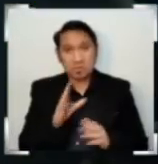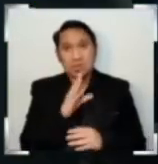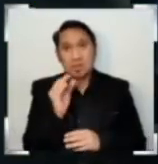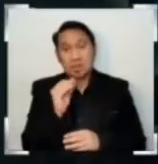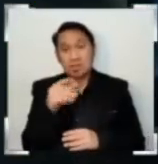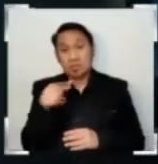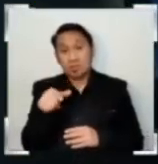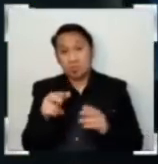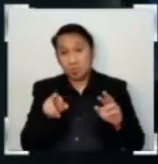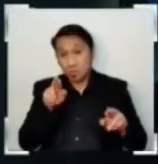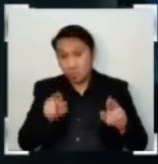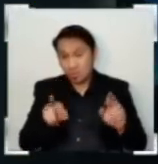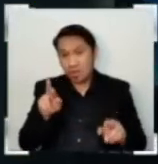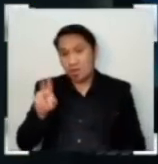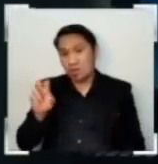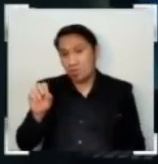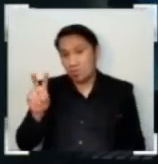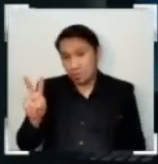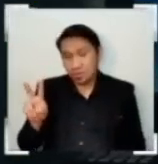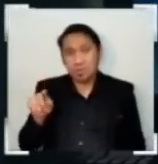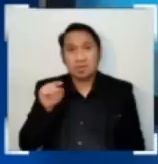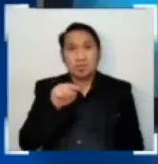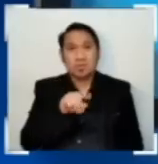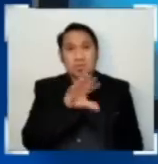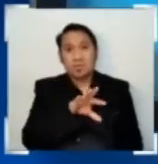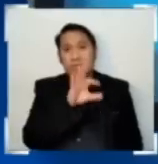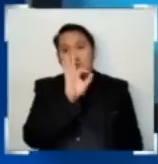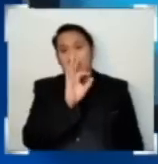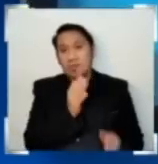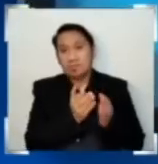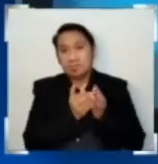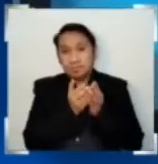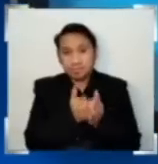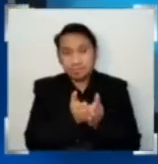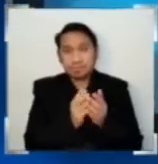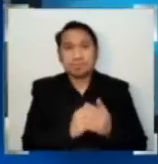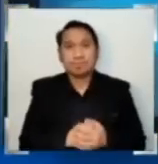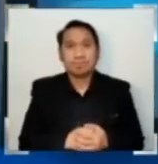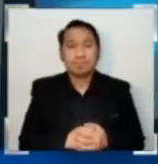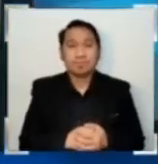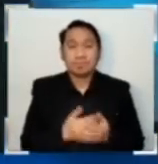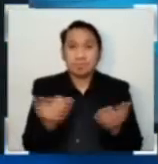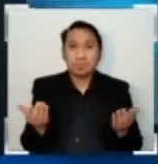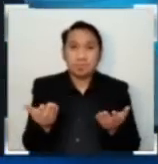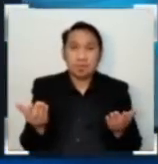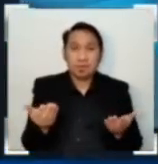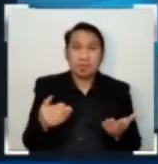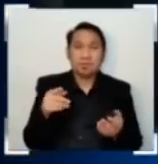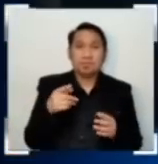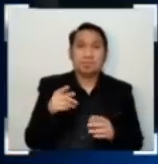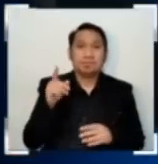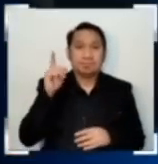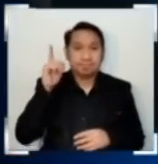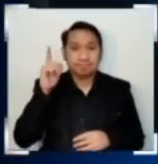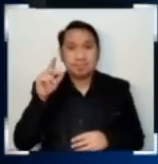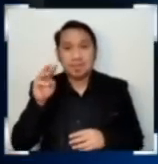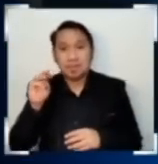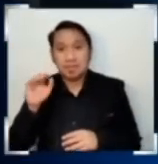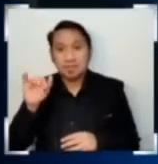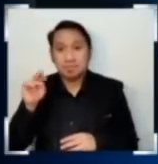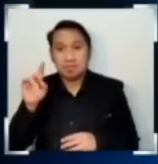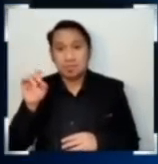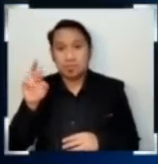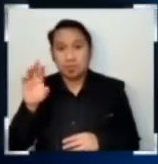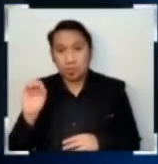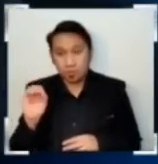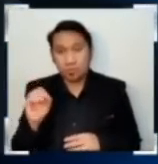o ROV mula Japan ang MT Princess Empress, may 15 kilometro mula Hilaga, Silangan ng Mindoro. Sinuri ng